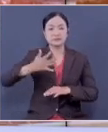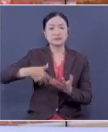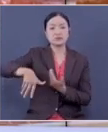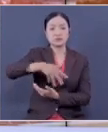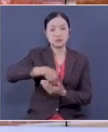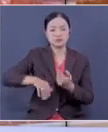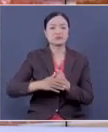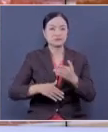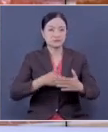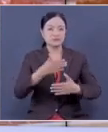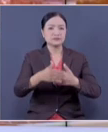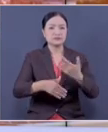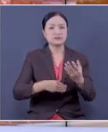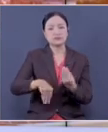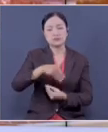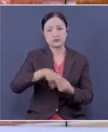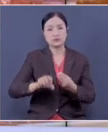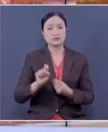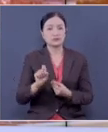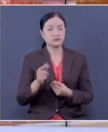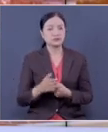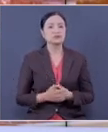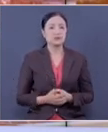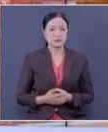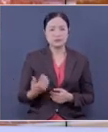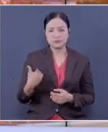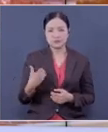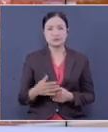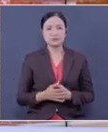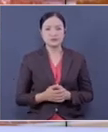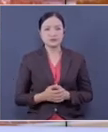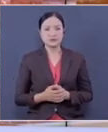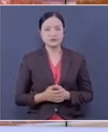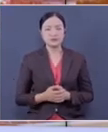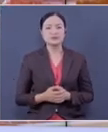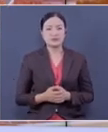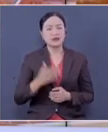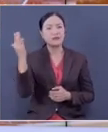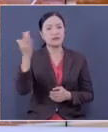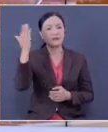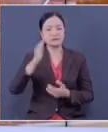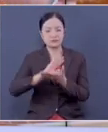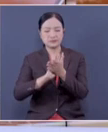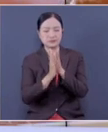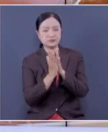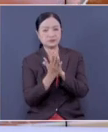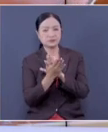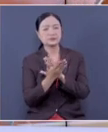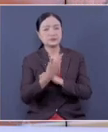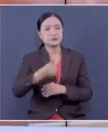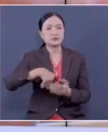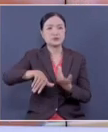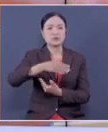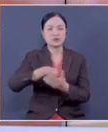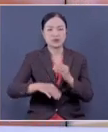ล้อมกำลังเดินหน้าโมเดลเศรษฐกิจนี้นะคะซึ่งก็เกิดขึ้นภายใต้แรงกดดันเรื่องของการเปลี่ยนแปลงสภาพอากาศรวมถึงเรื่องของการลด